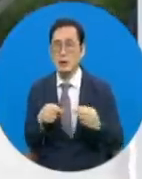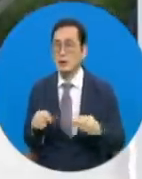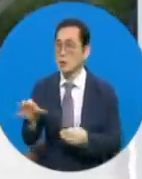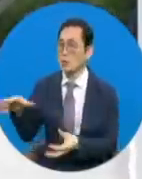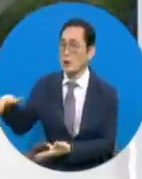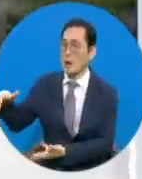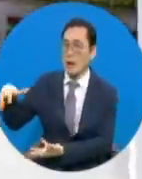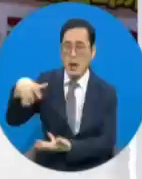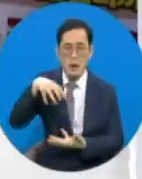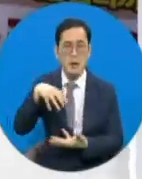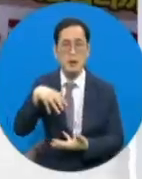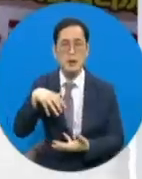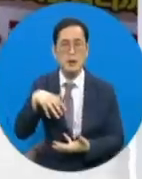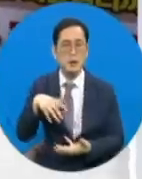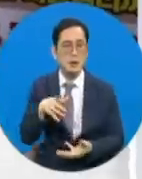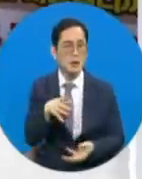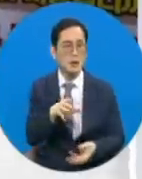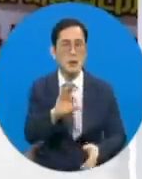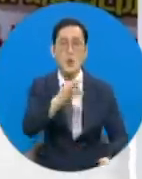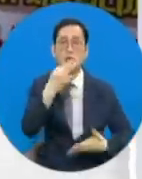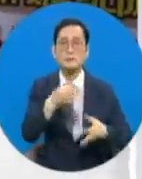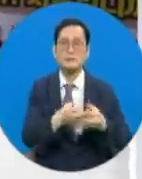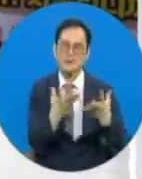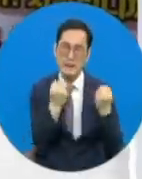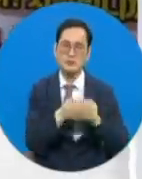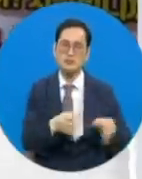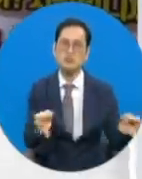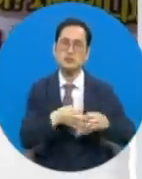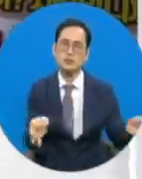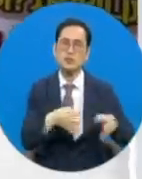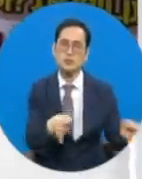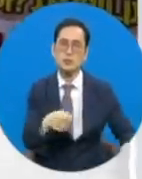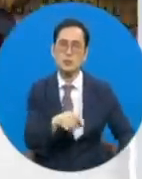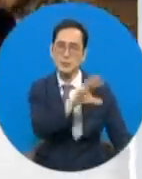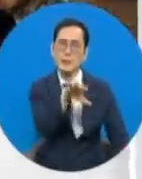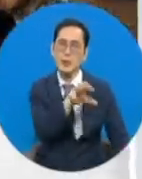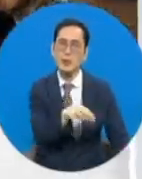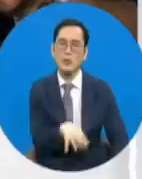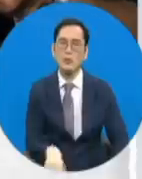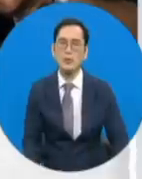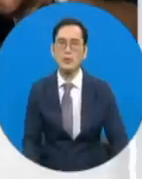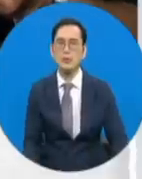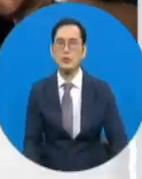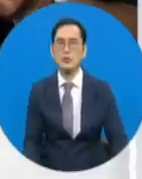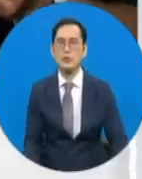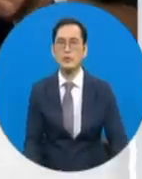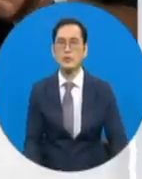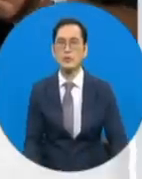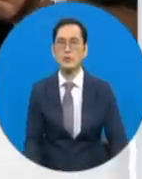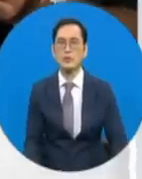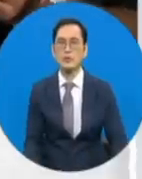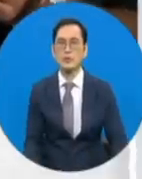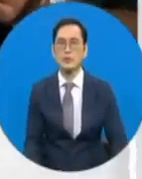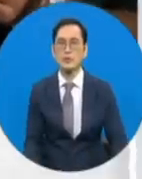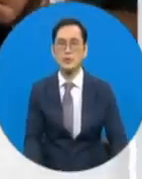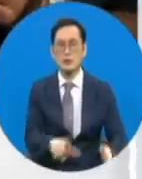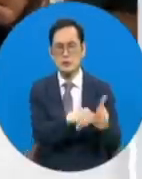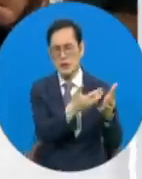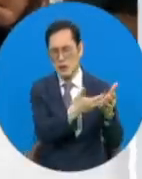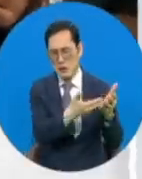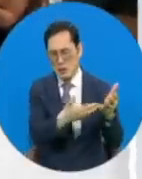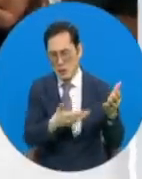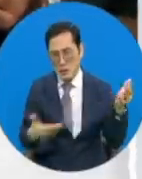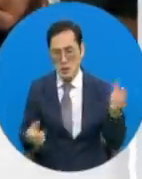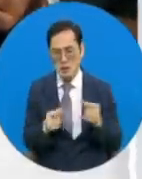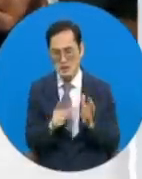사람들의 억대 연봉자들, 뭐 이런 사람들이 결국 그 혜택은 고스란히 가져가는 것 아닙니까? 그러니까 숱한 세월과 시간 동안